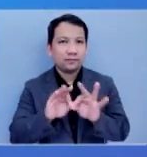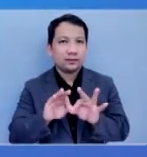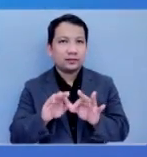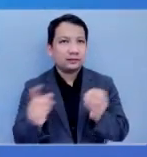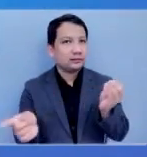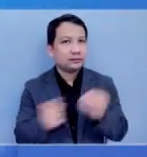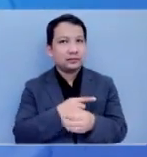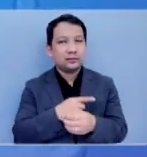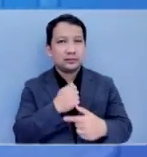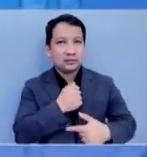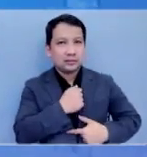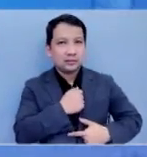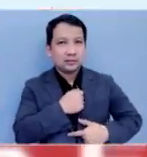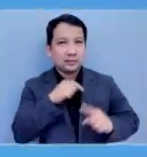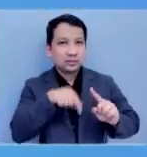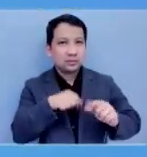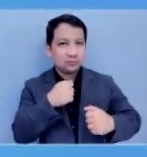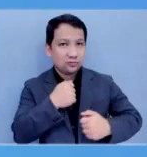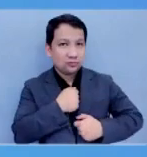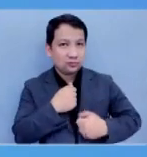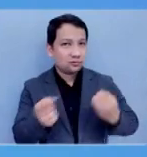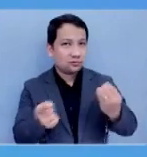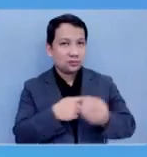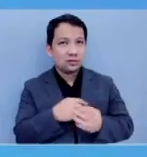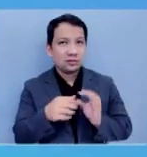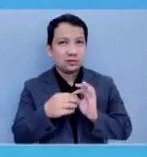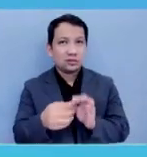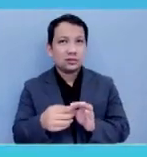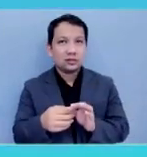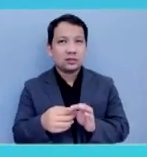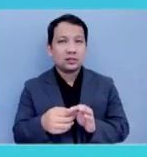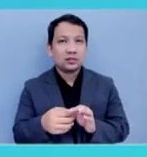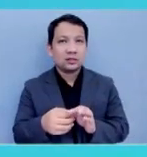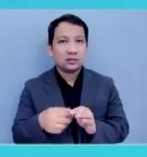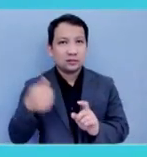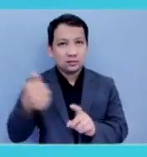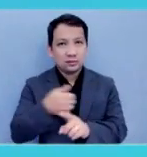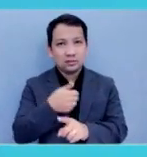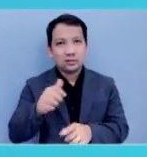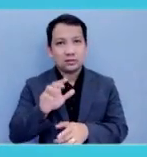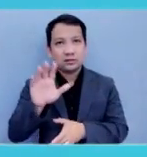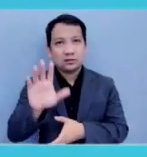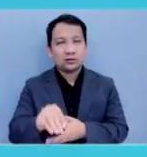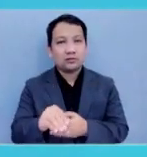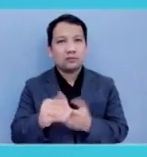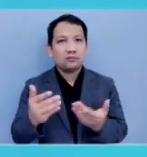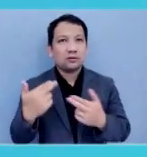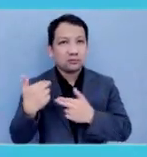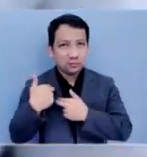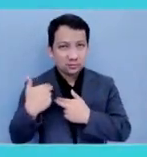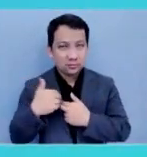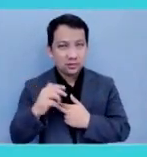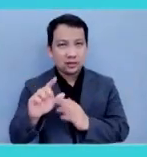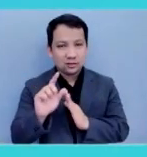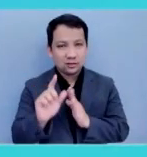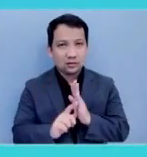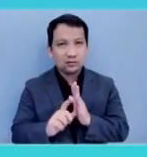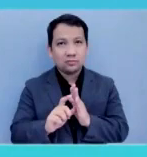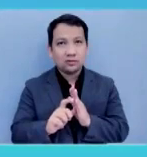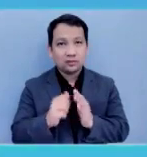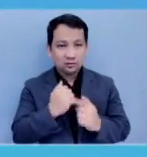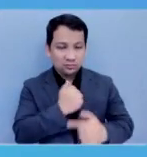ng management mall ang nasabing gwardiya. Sa ganitong pangmamalupit sa mga hayop, may pananagutan ba sa batas ang